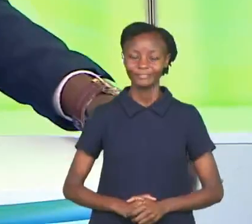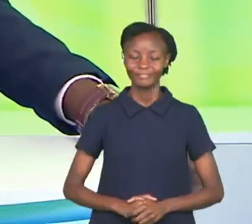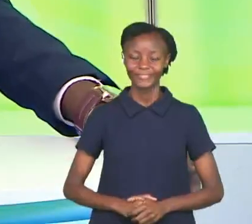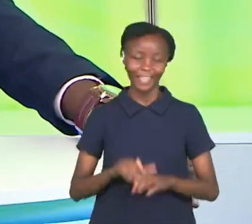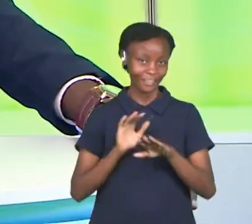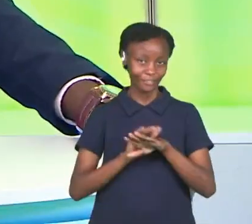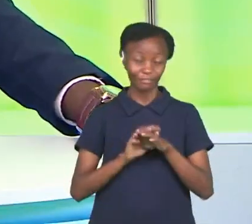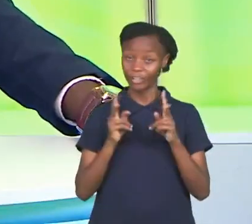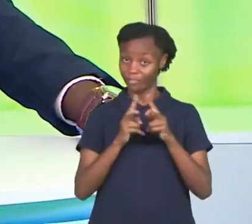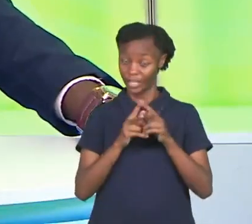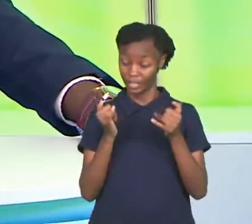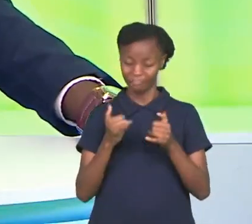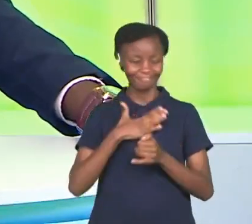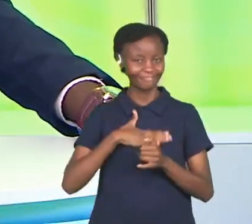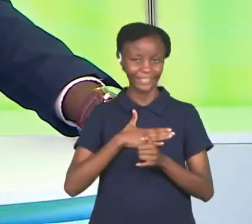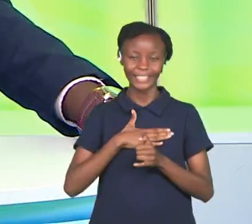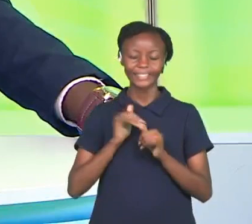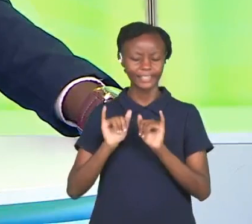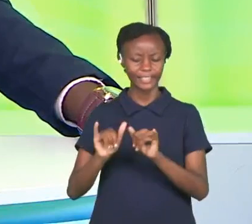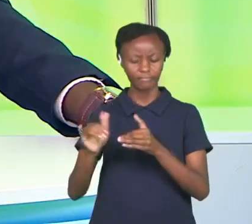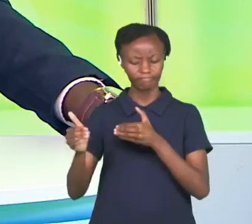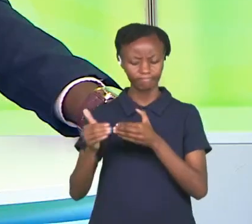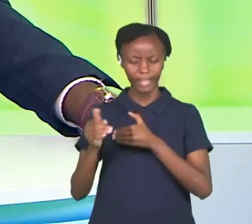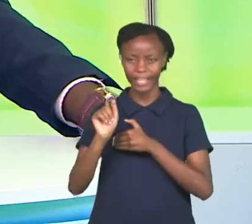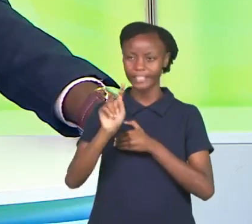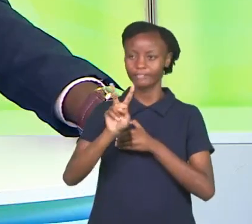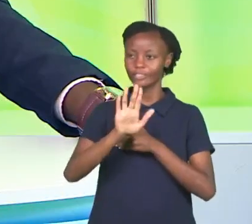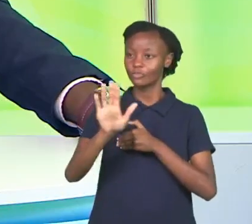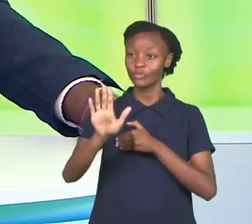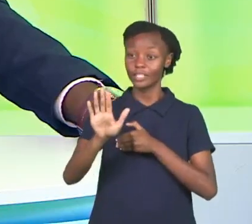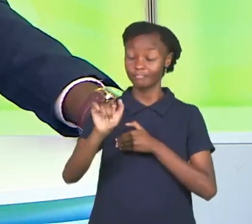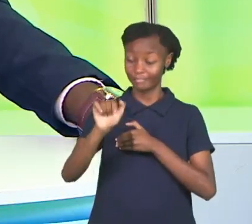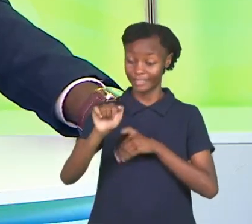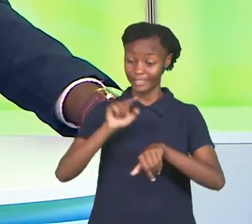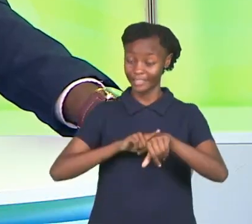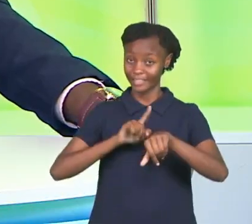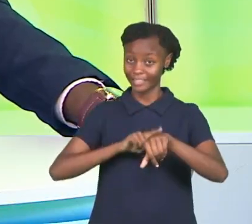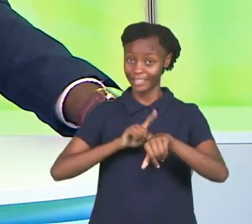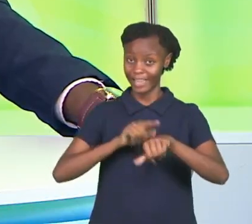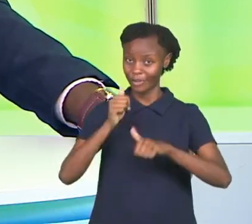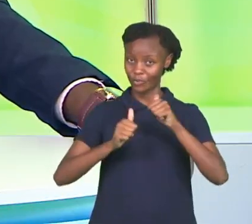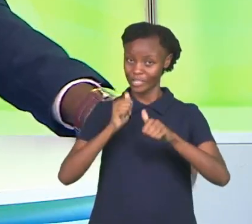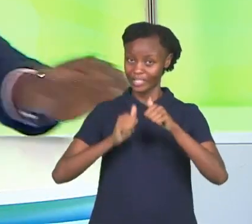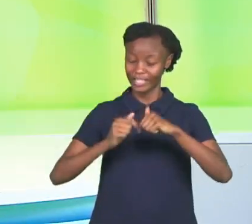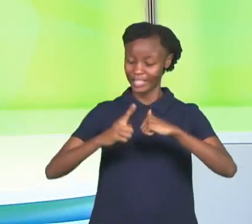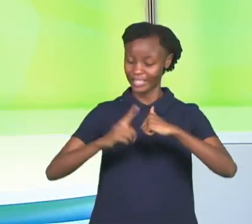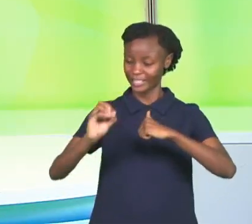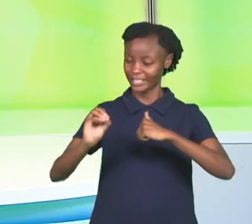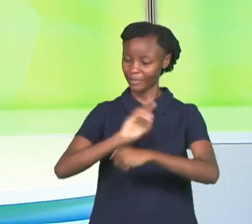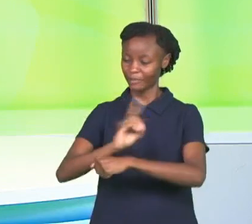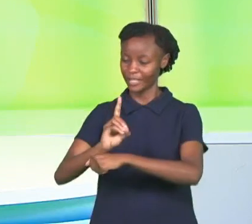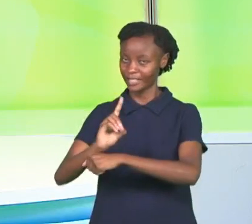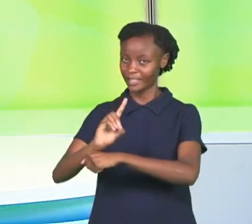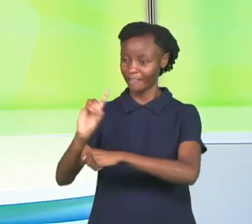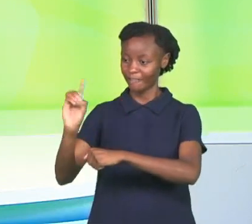Namsadaka kabisa mpenzi mtazamaji, sasa tuliatuli tulivyosongee na ujongee karibu na runingako. Nikikuahidi takribani dakika 60 za taarifa,